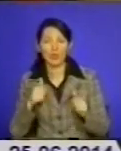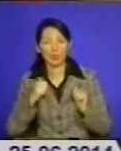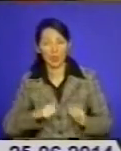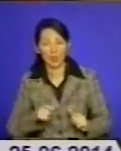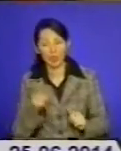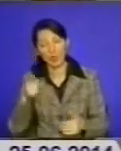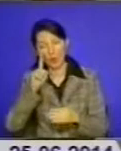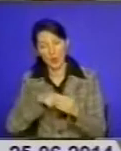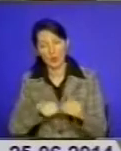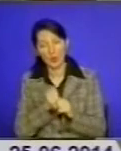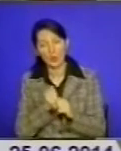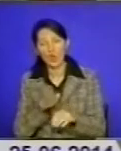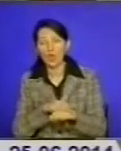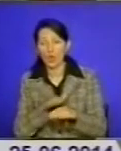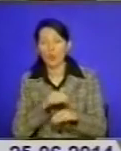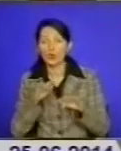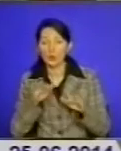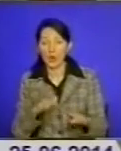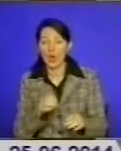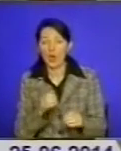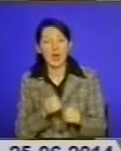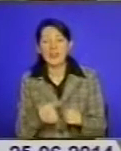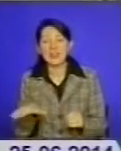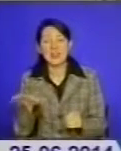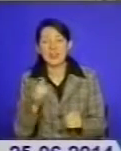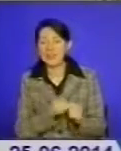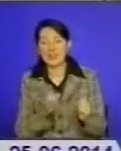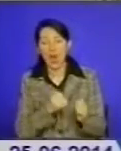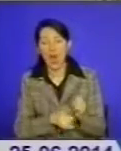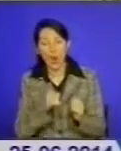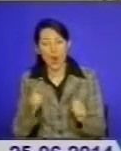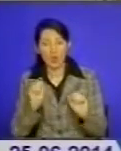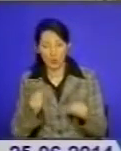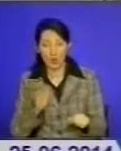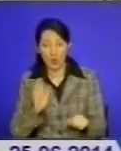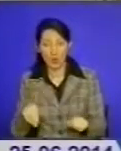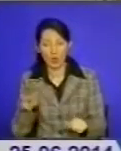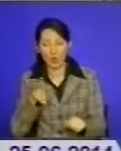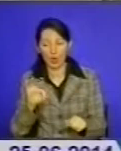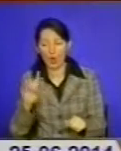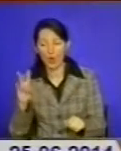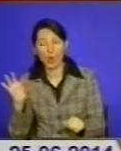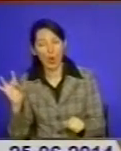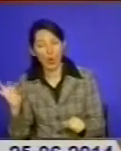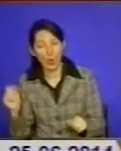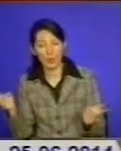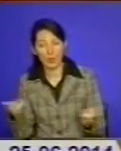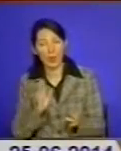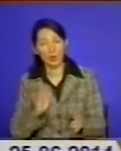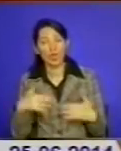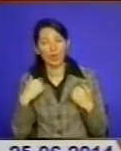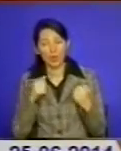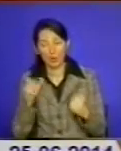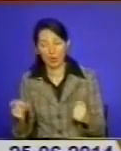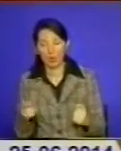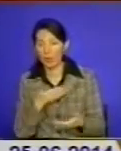Хоча, звісно, не кожен може стати донором. Для цього слід бути здоровою людиною і не мати жодних протипоказів. Чому ви прийшли сьогодні?